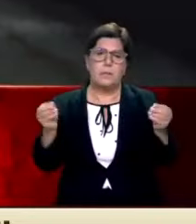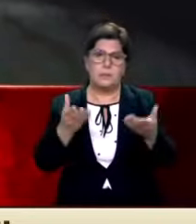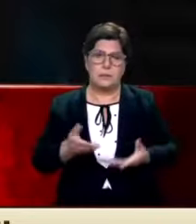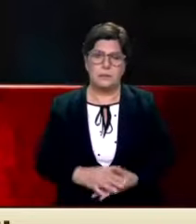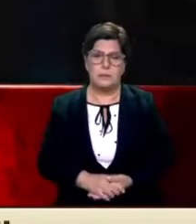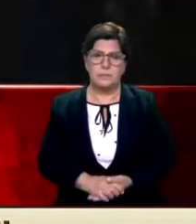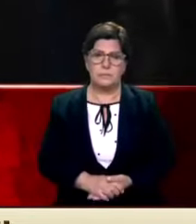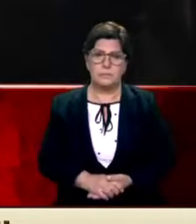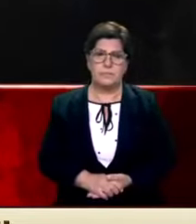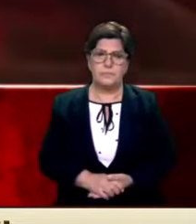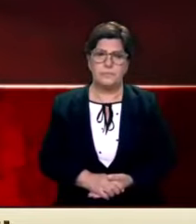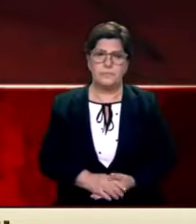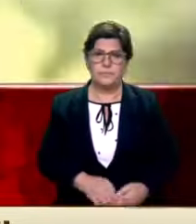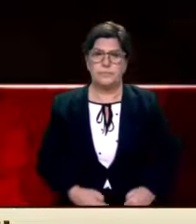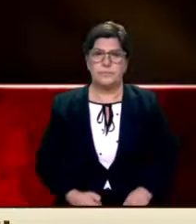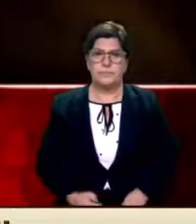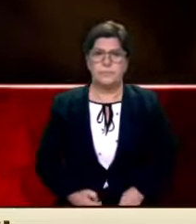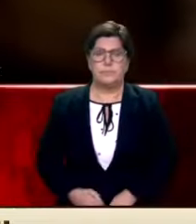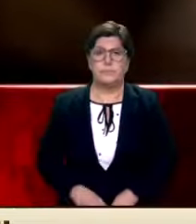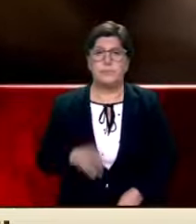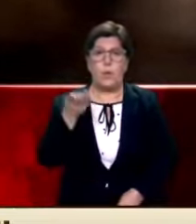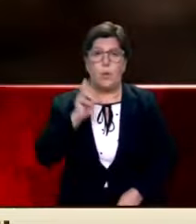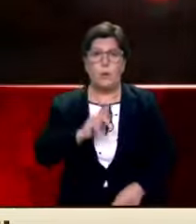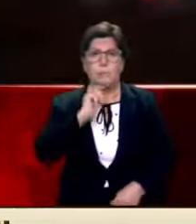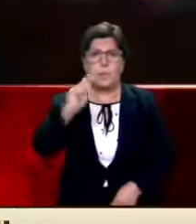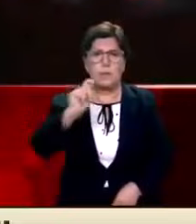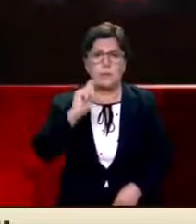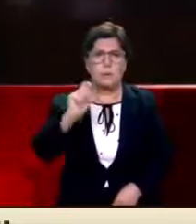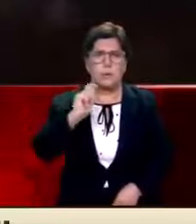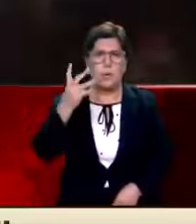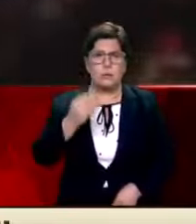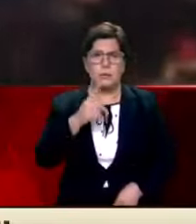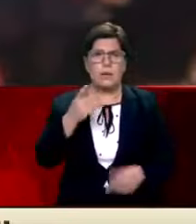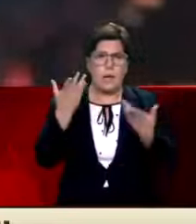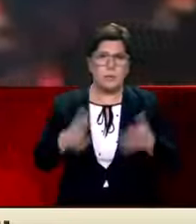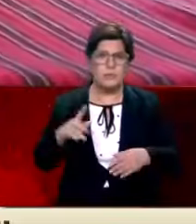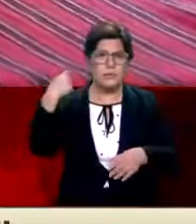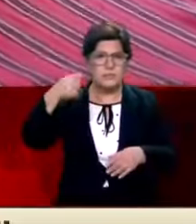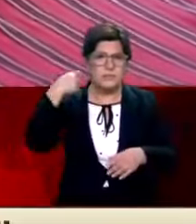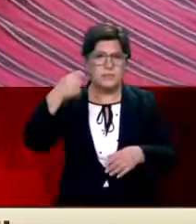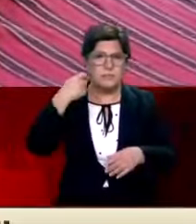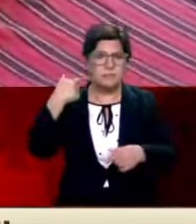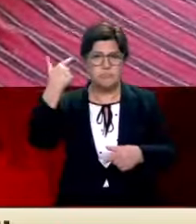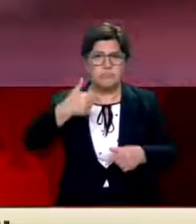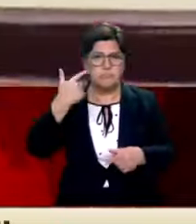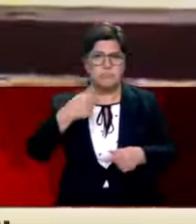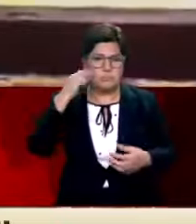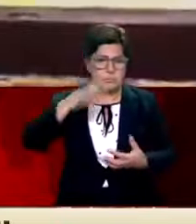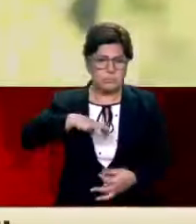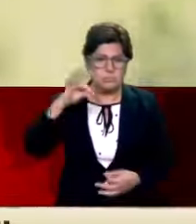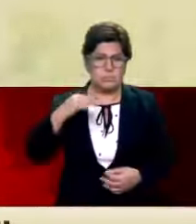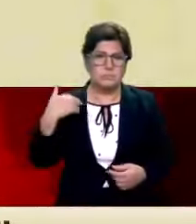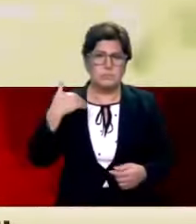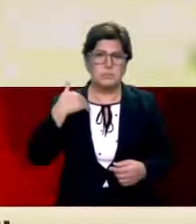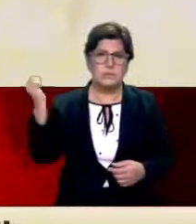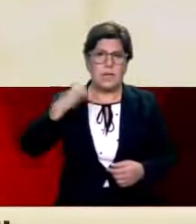utandım. Anama kapıyı açamadım, utandım. Ölüm tehditleri aldığını, rızası olmadan filmin çekildiğini ve kişilik haklarına saldırıda bulunulduğunu